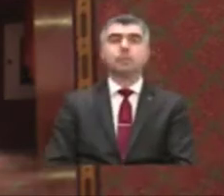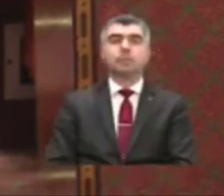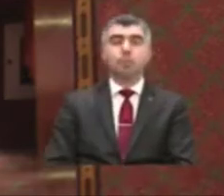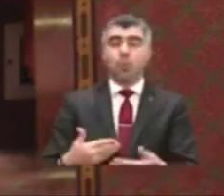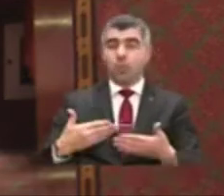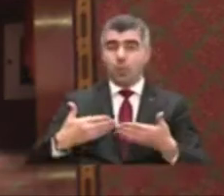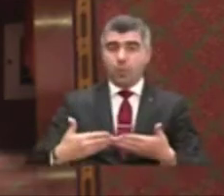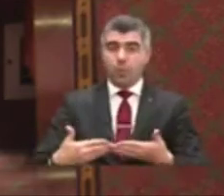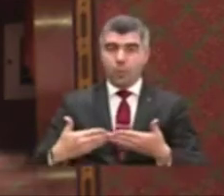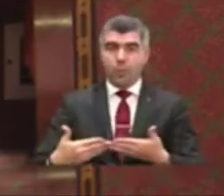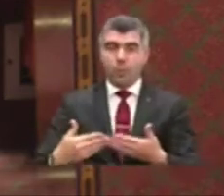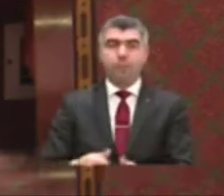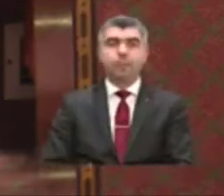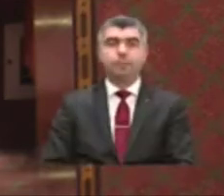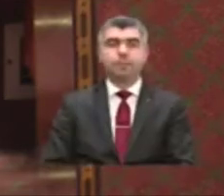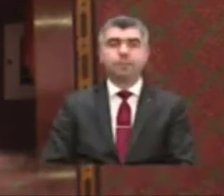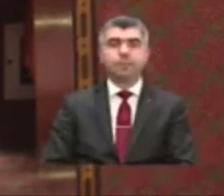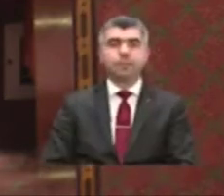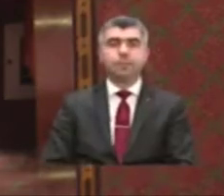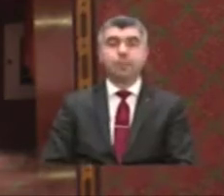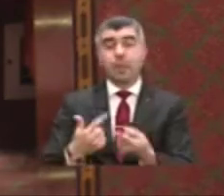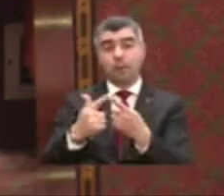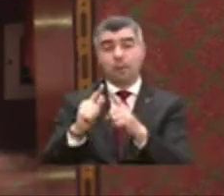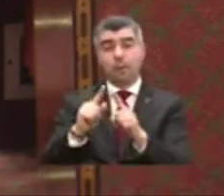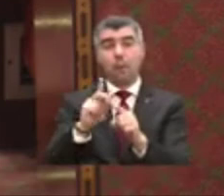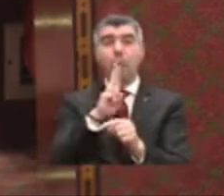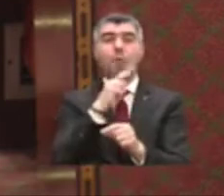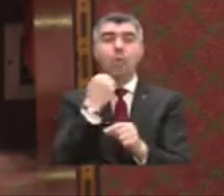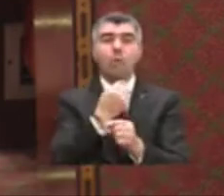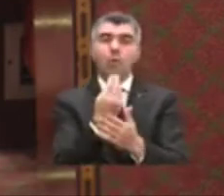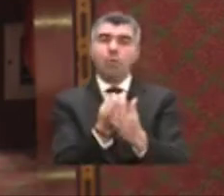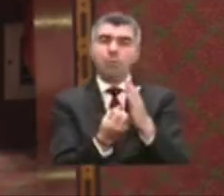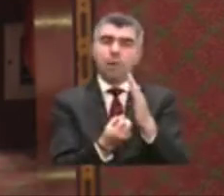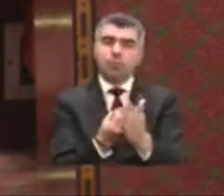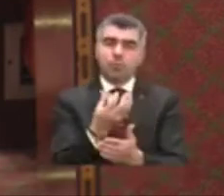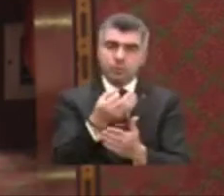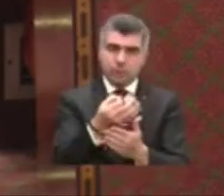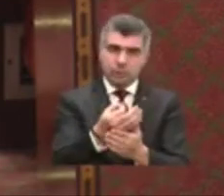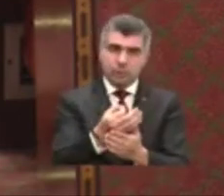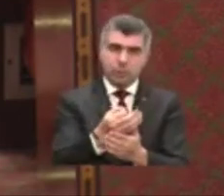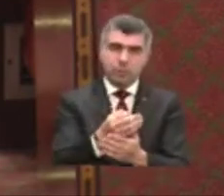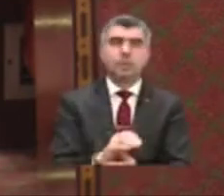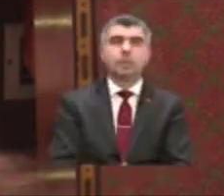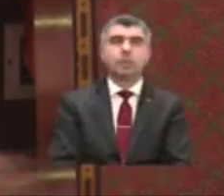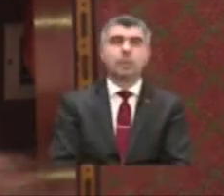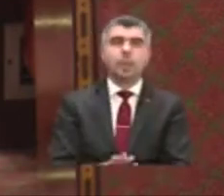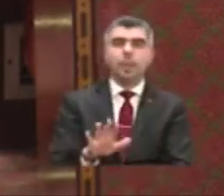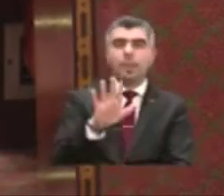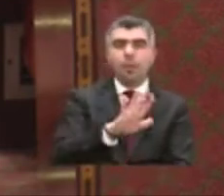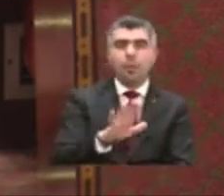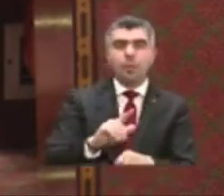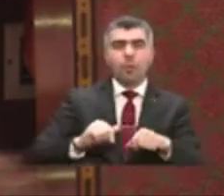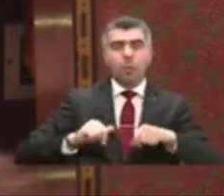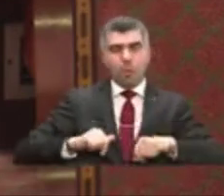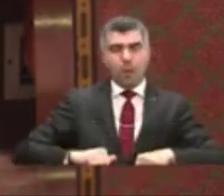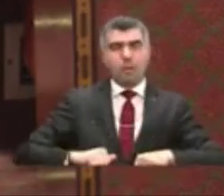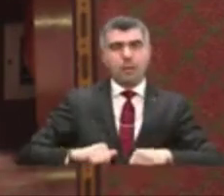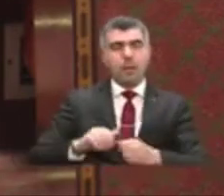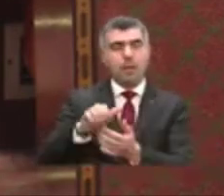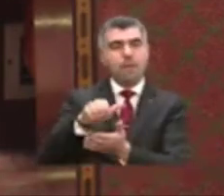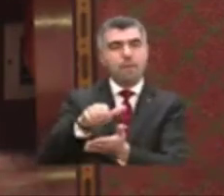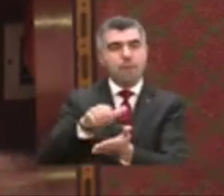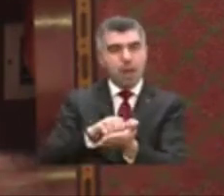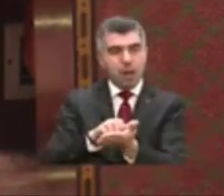اليوم نحن كذلك في إطار الحكومة الجديدة قررنا مع الوزير الفلاحة